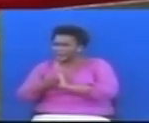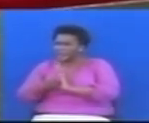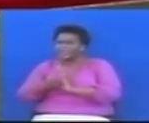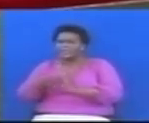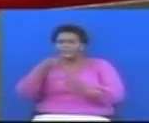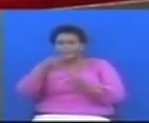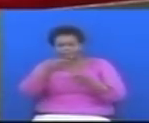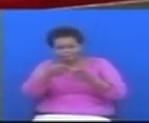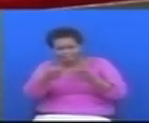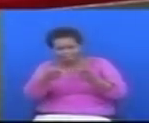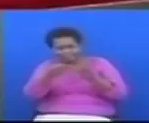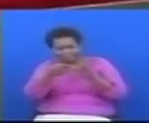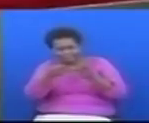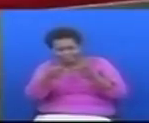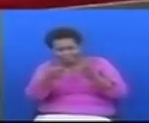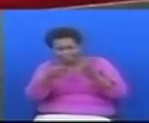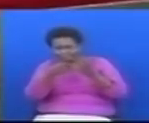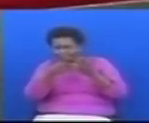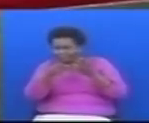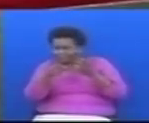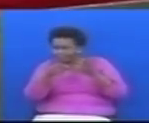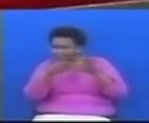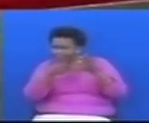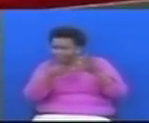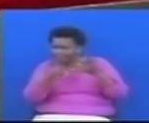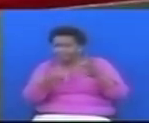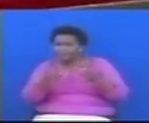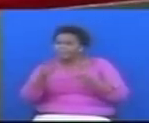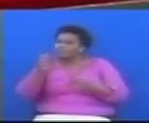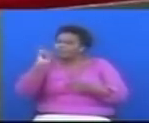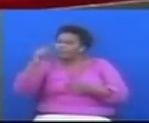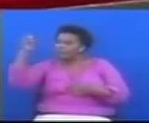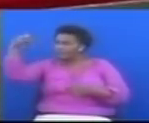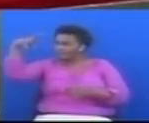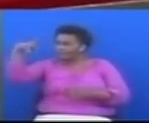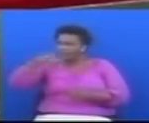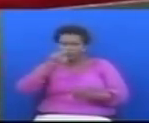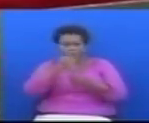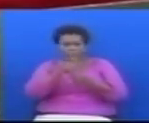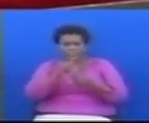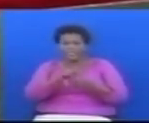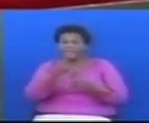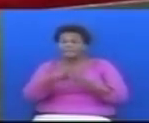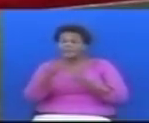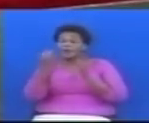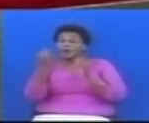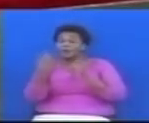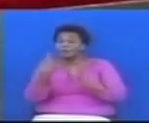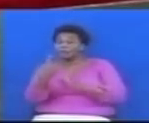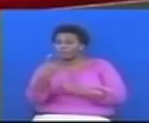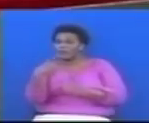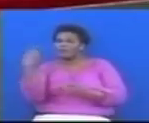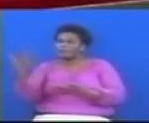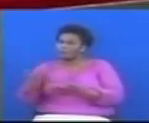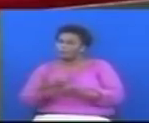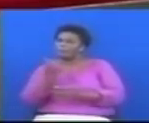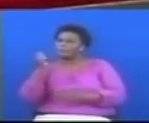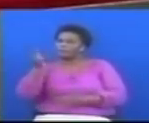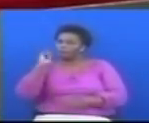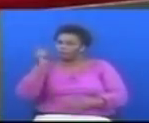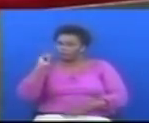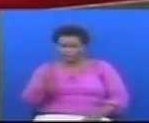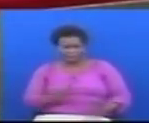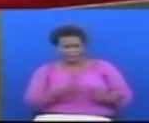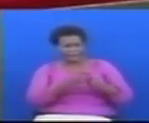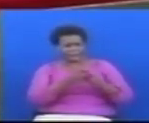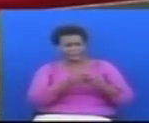Nkito Nkurui, Ibaga Sekondari na Ibaga Center viliwasha umeme na wateja zaidi ya 100 wameunganishwa umeme. Kwa sasa mkandarasi anaendelea na